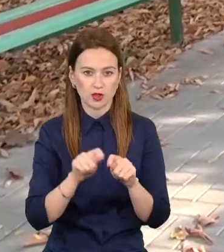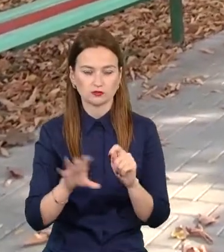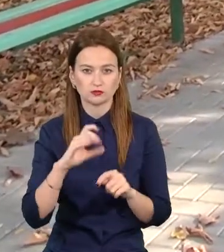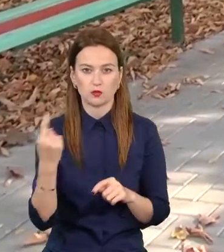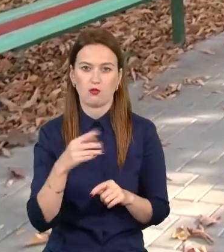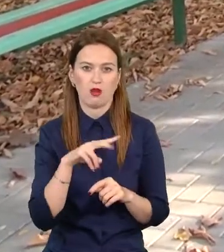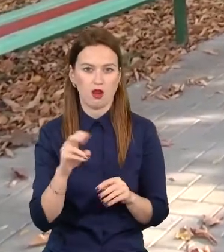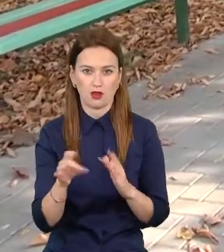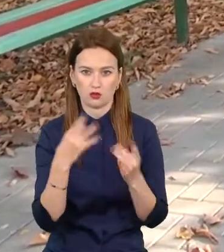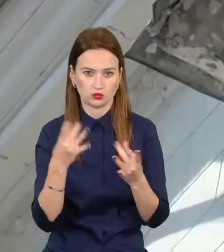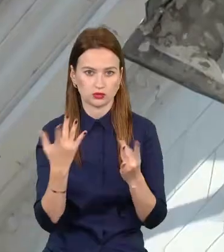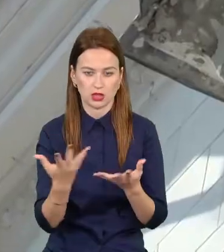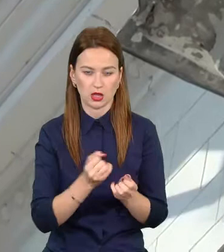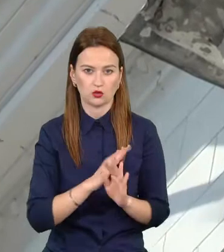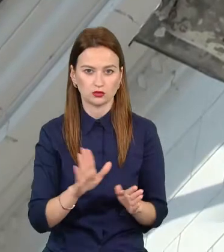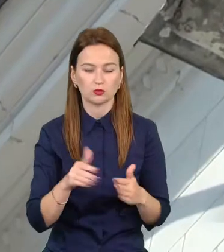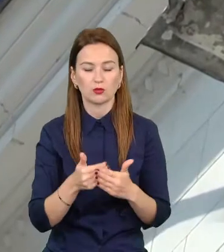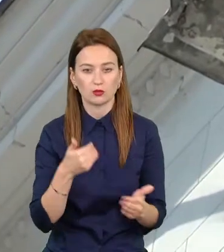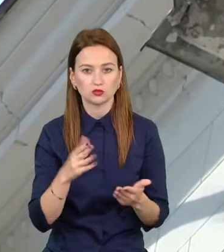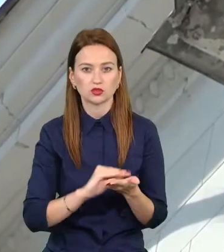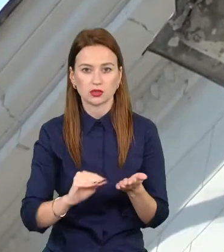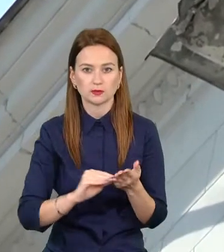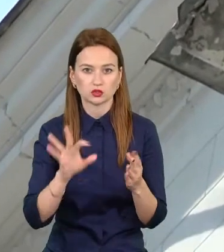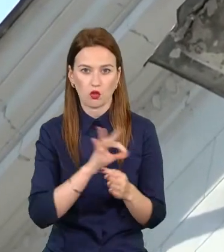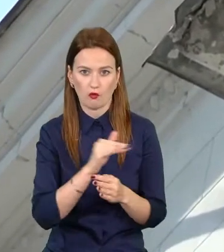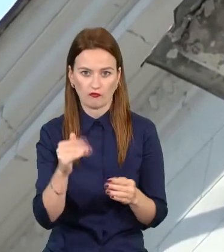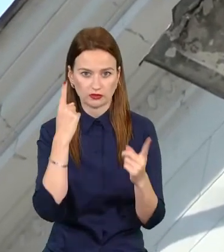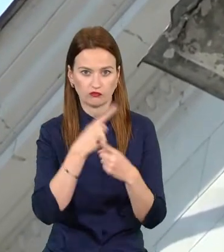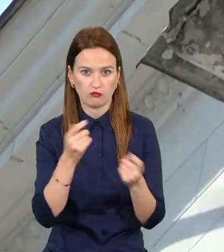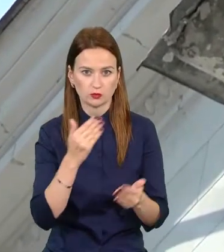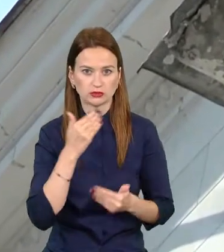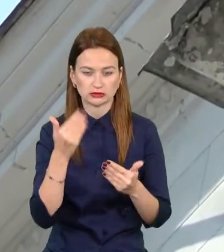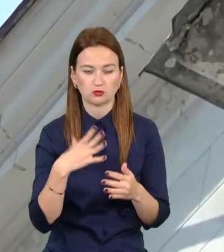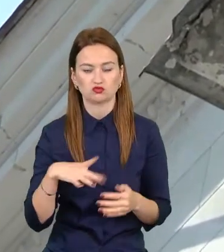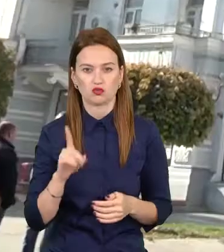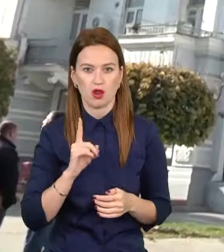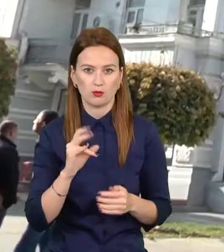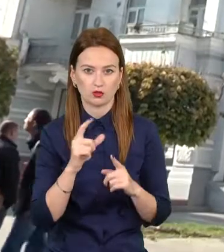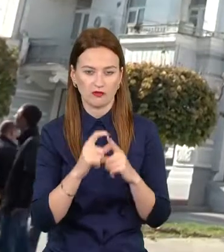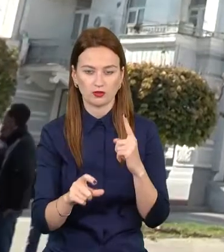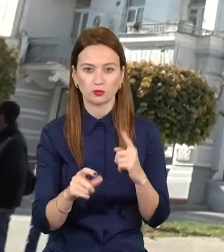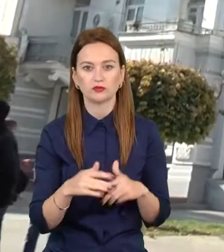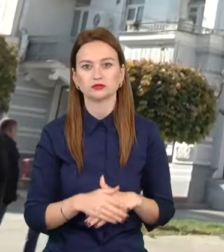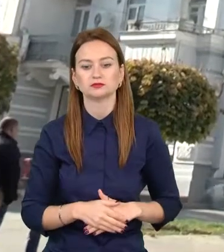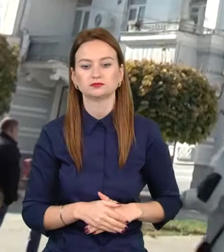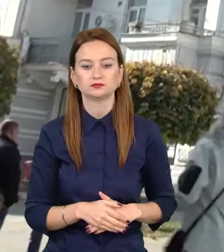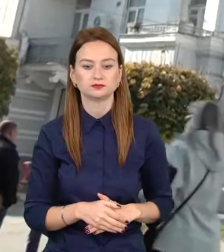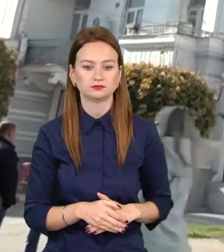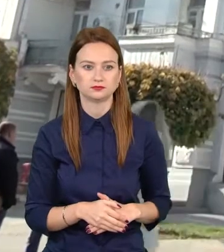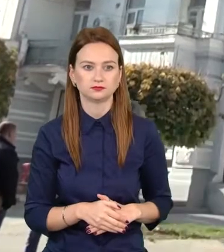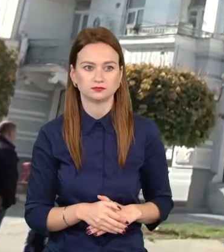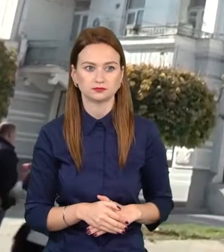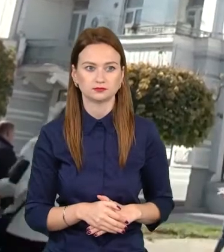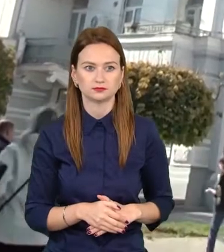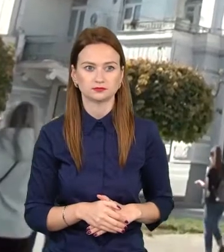Втім, роз'яснень так і не отримали. Тож написали офіційний інформаційний запит. Чекаємо на відповідь. Ірина Коплик, Юрій Іщенко, новини